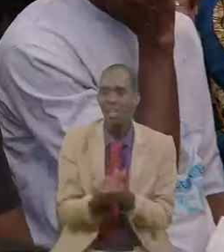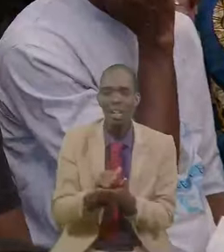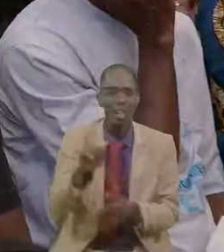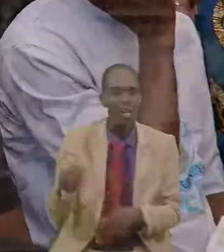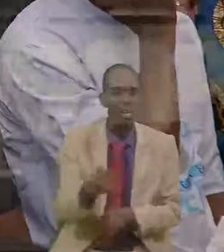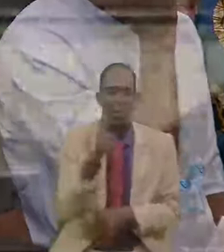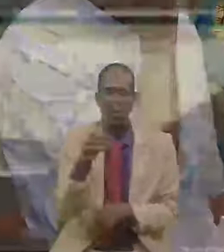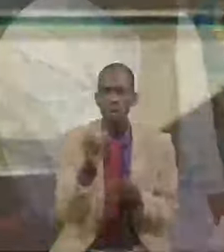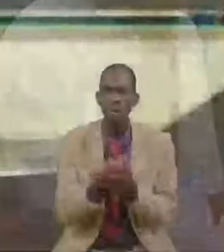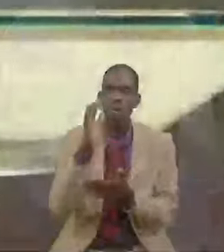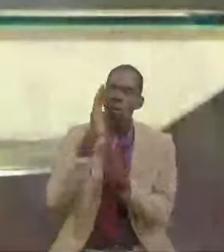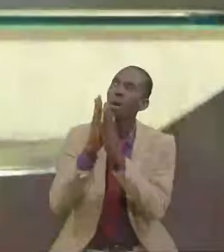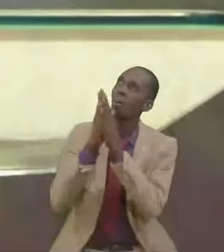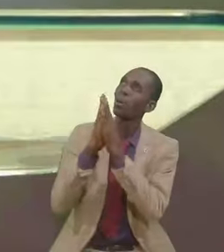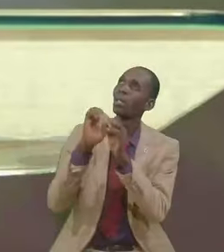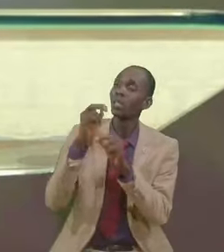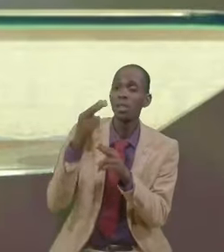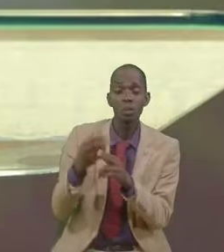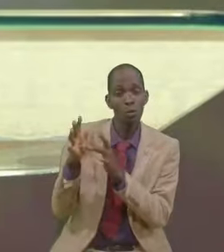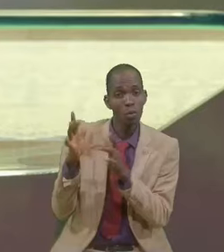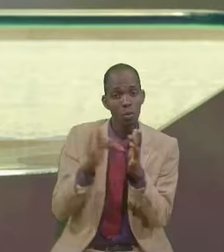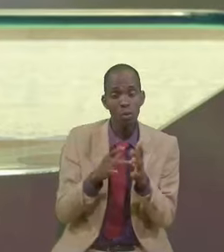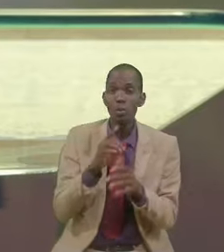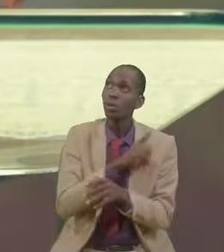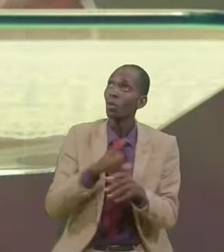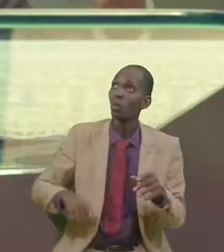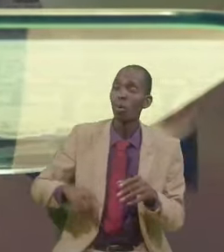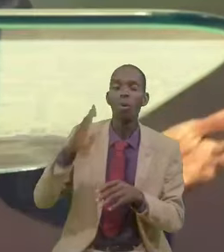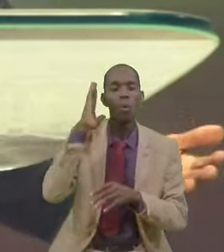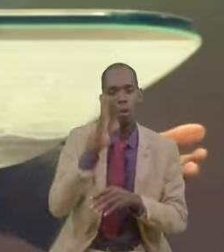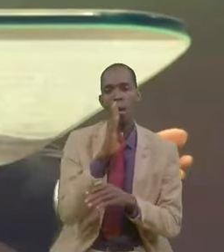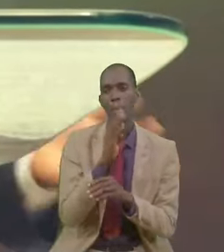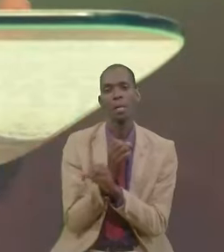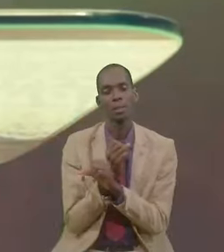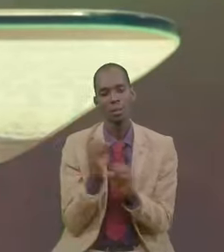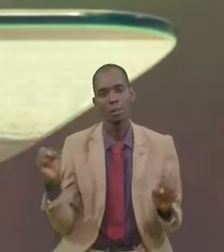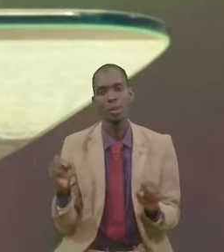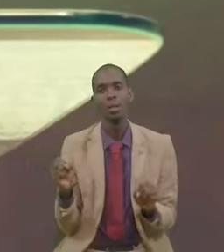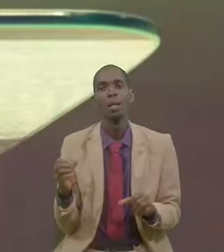quiconque invoquera le nom du Seigneur sera sauvé.